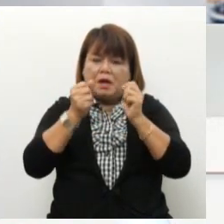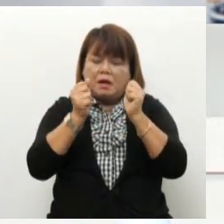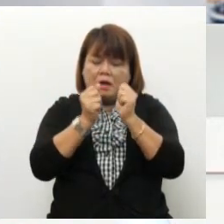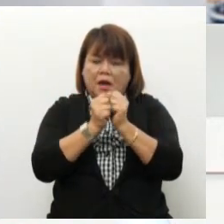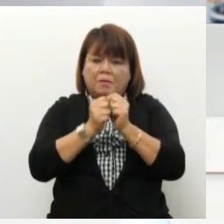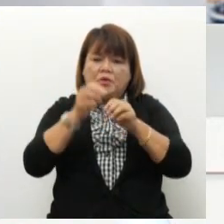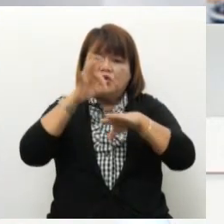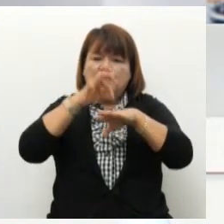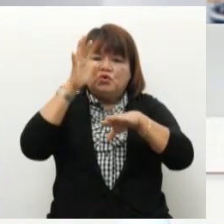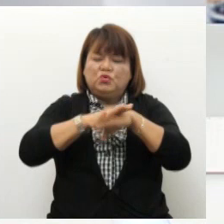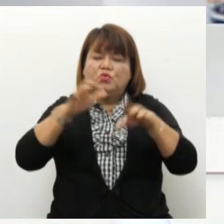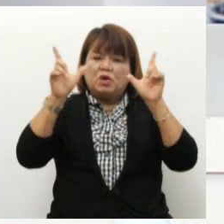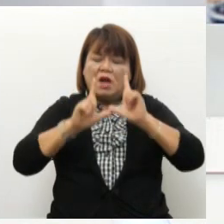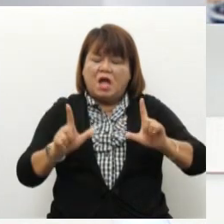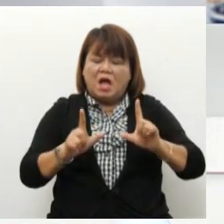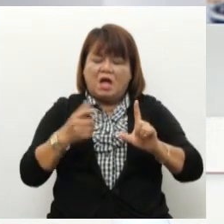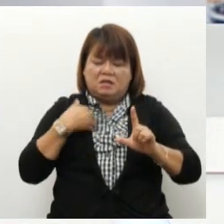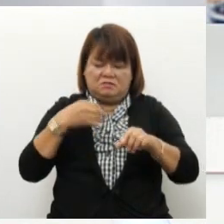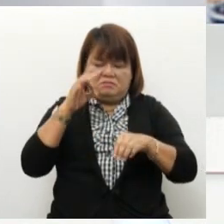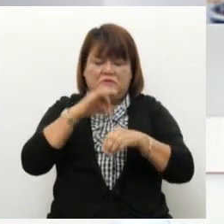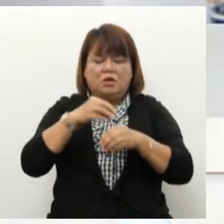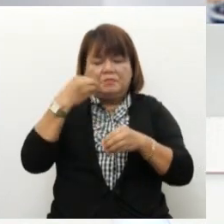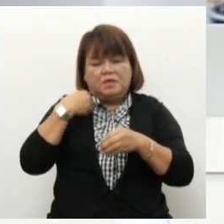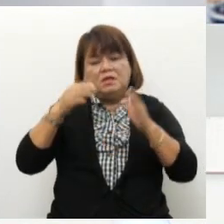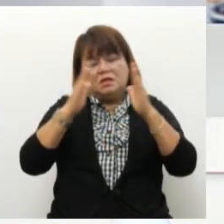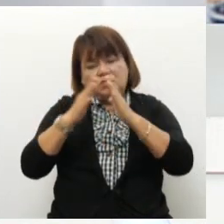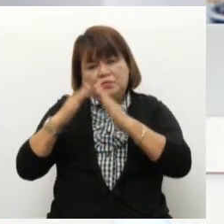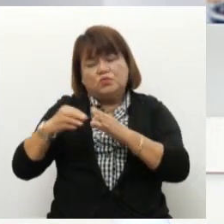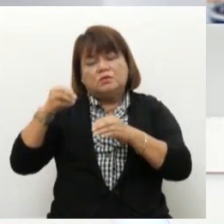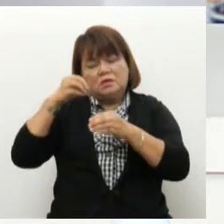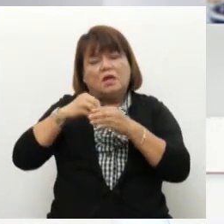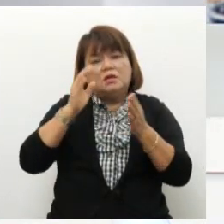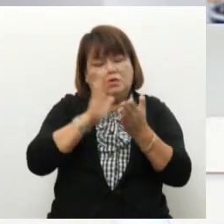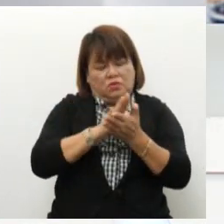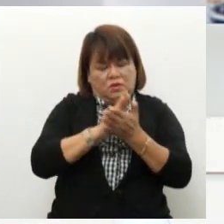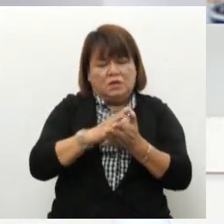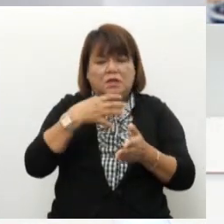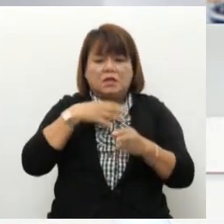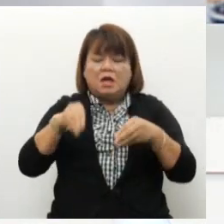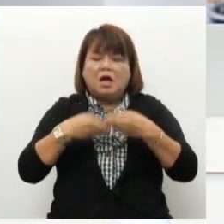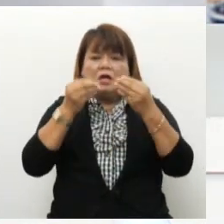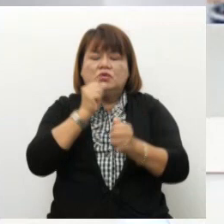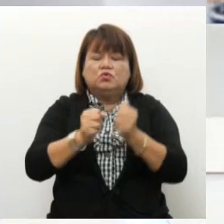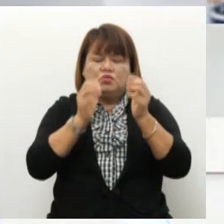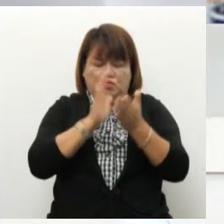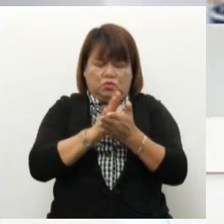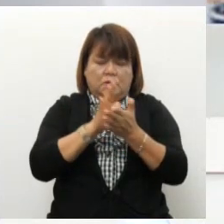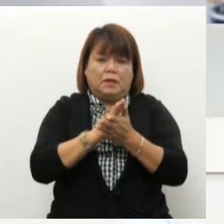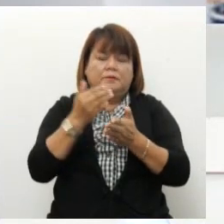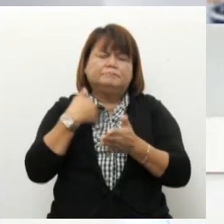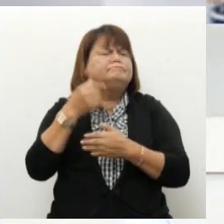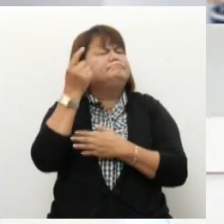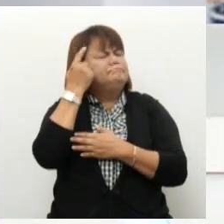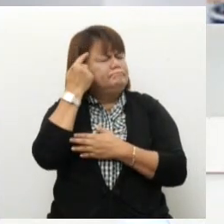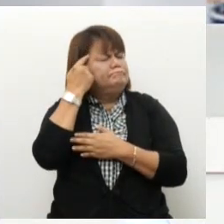าะพันธุ์ยุงต่างๆที่อยู่ในชุมชนและในโรงเรียนก็อยากจะให้ทุกโรงเรียนทุกเขตพื้นที่ได้ตระหนักและ